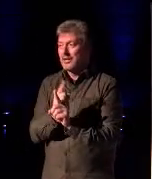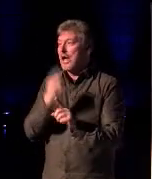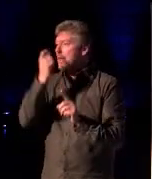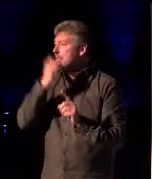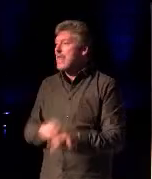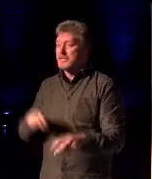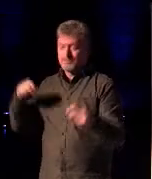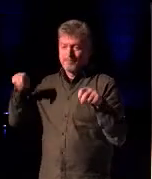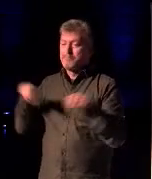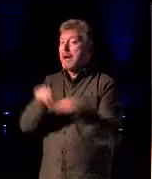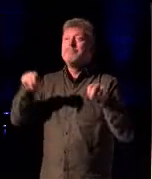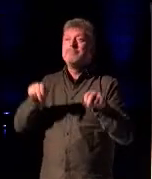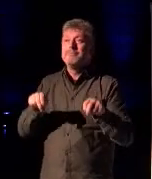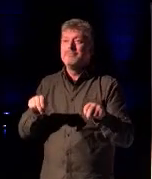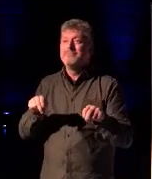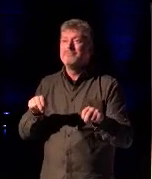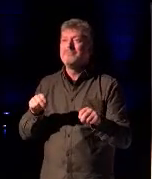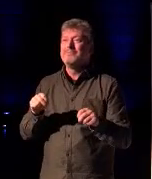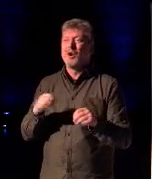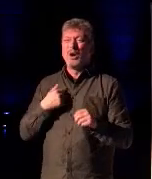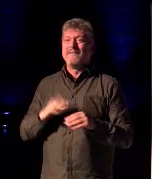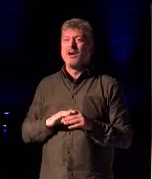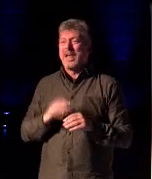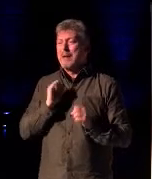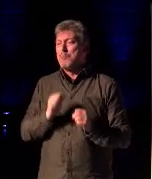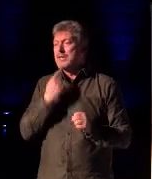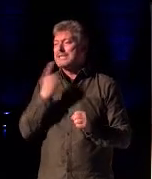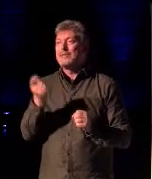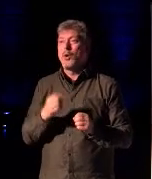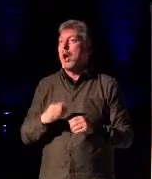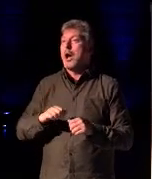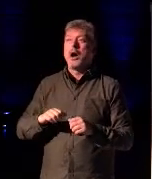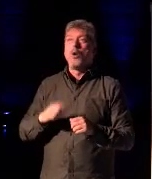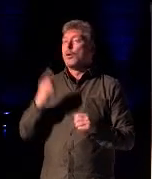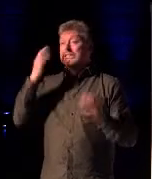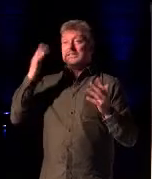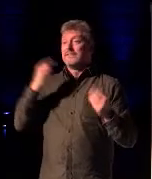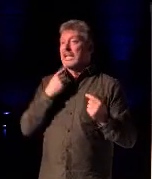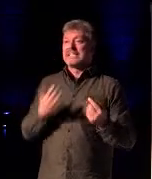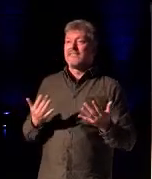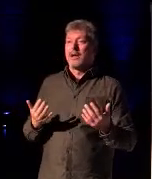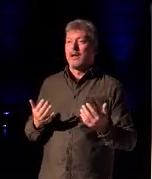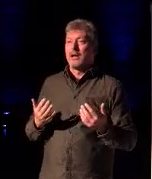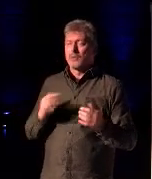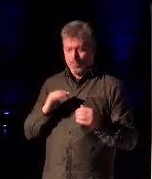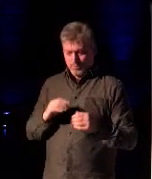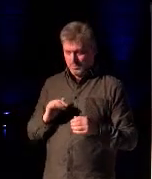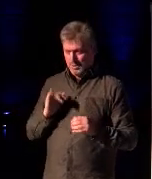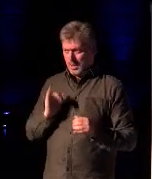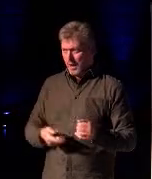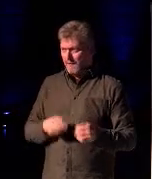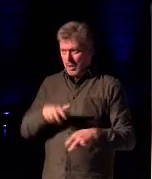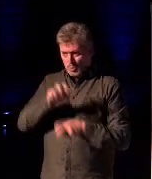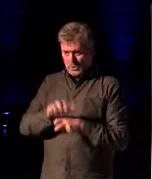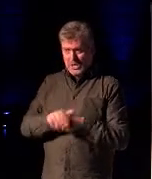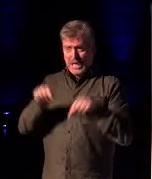jeg holdt på å gå på, og da følte jeg at jeg måtte si noe. Og det beste jeg klarte å komme på da, det var, ja, så sitter du her du da.